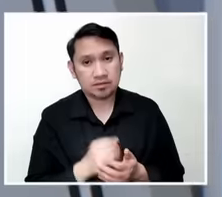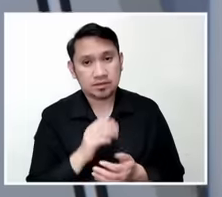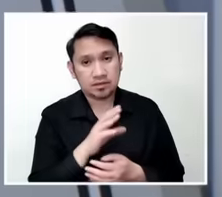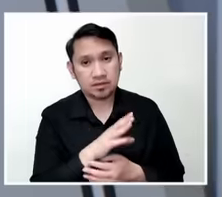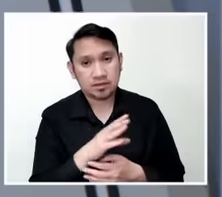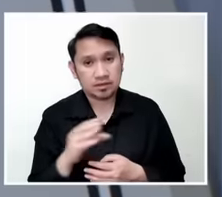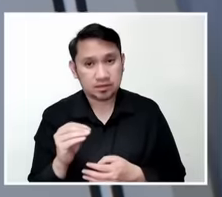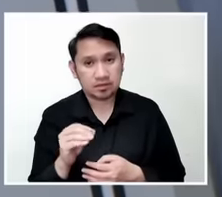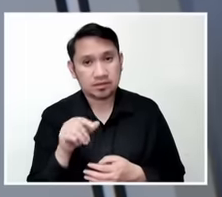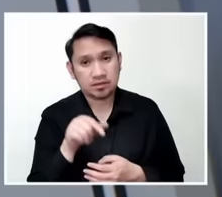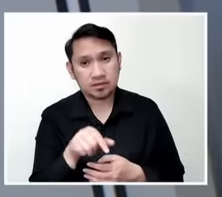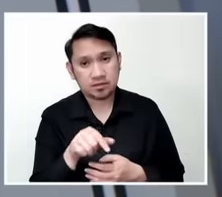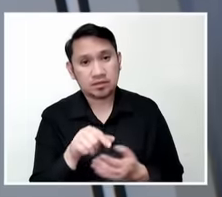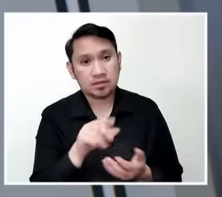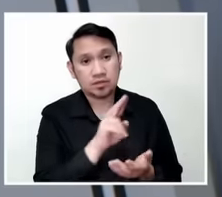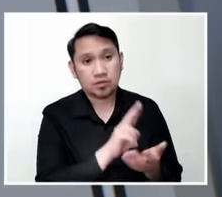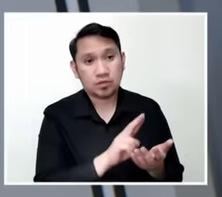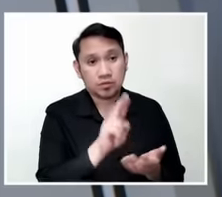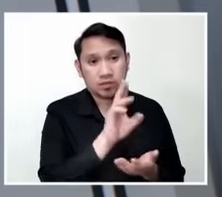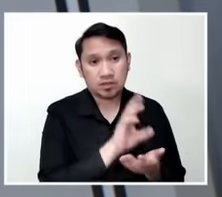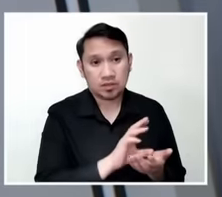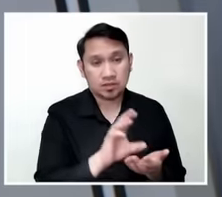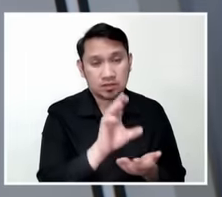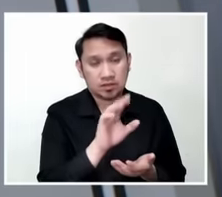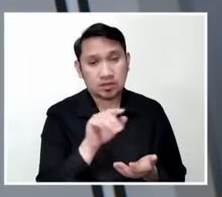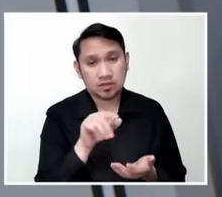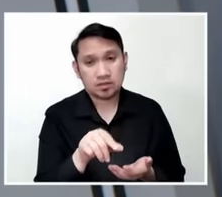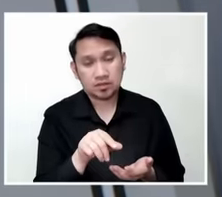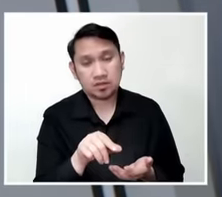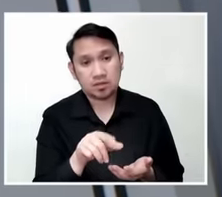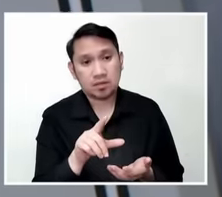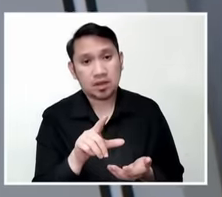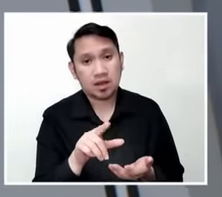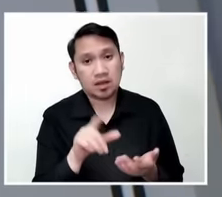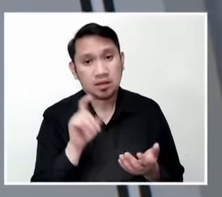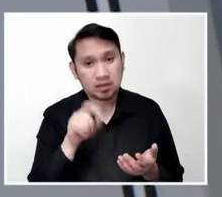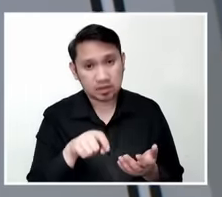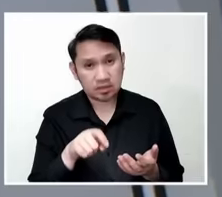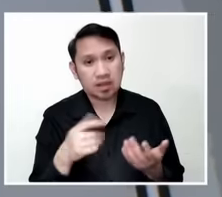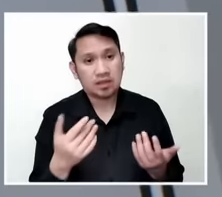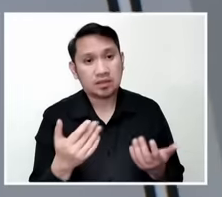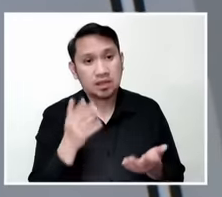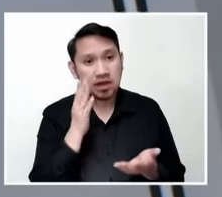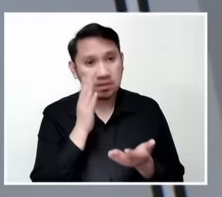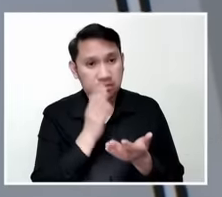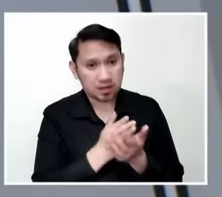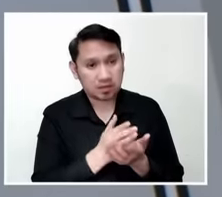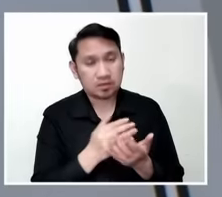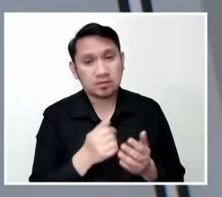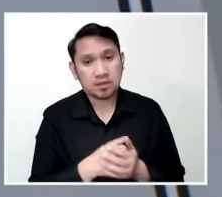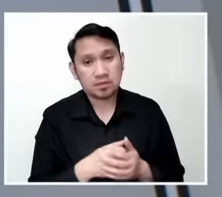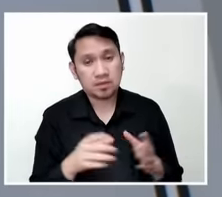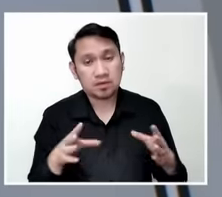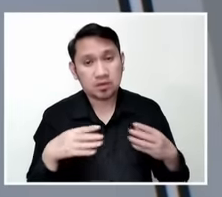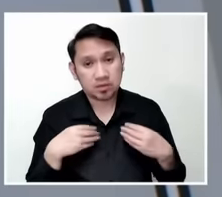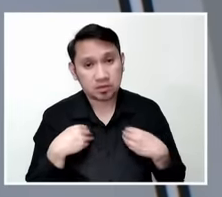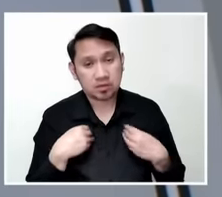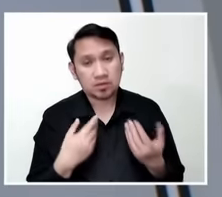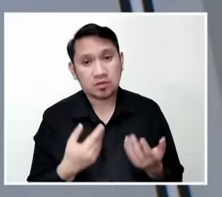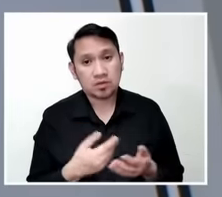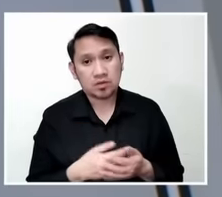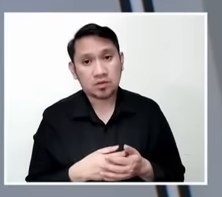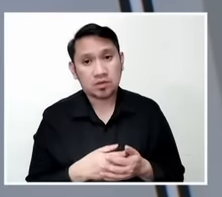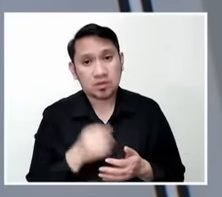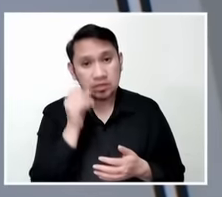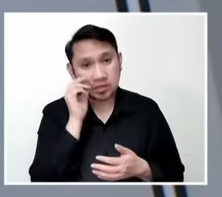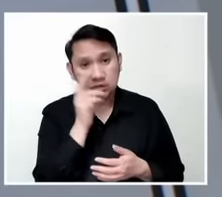Local Universities and Colleges o LUC na dapat na nilang tigilan ang pagtanggap ng senior high school